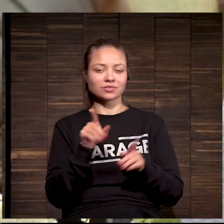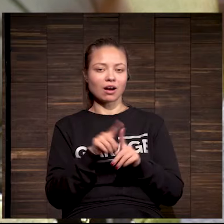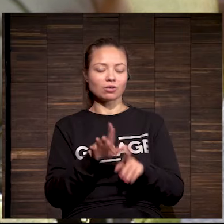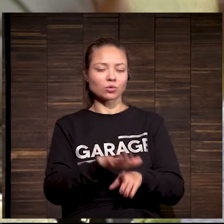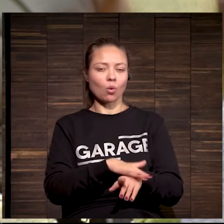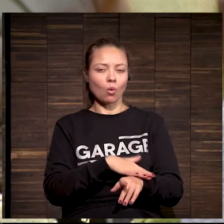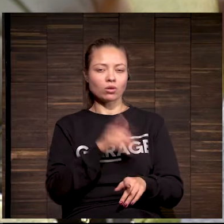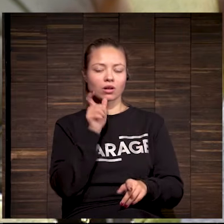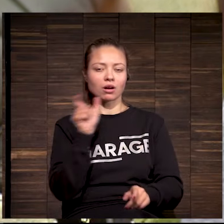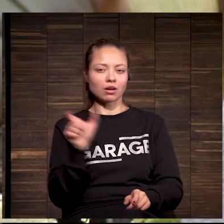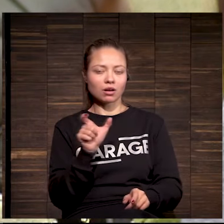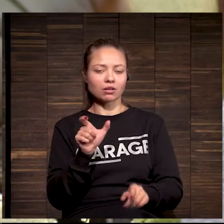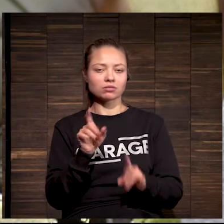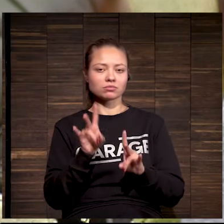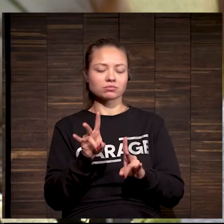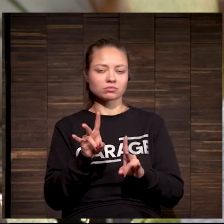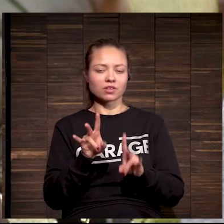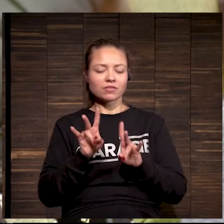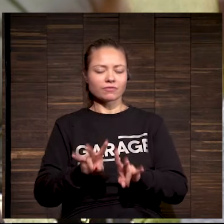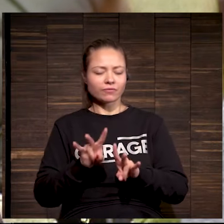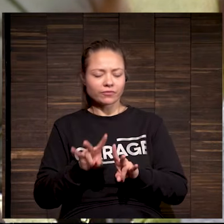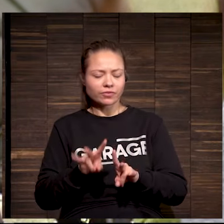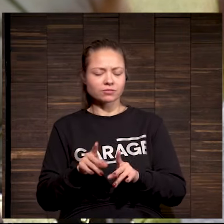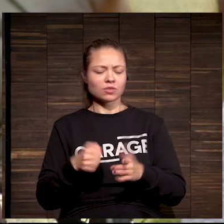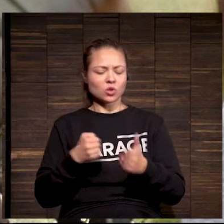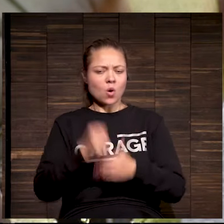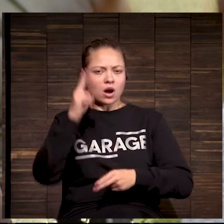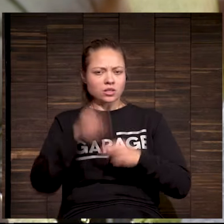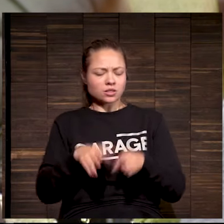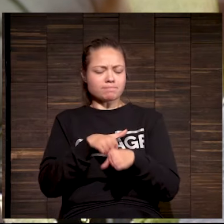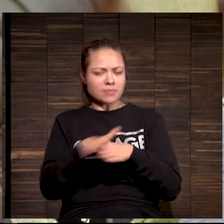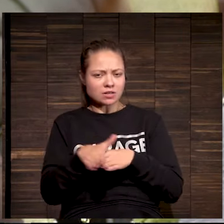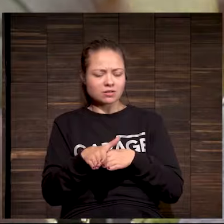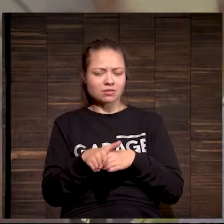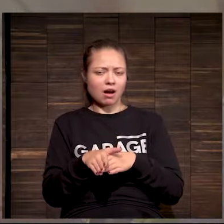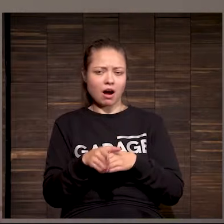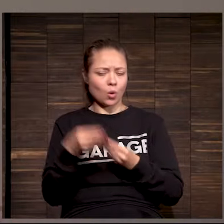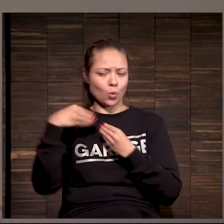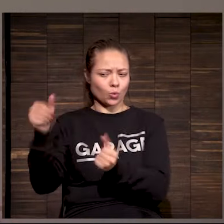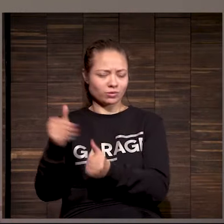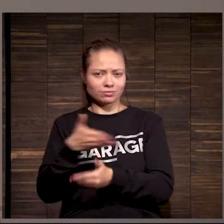то есть но не слиться и сделаю до конца спасибо